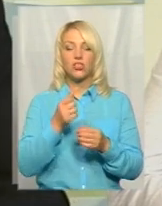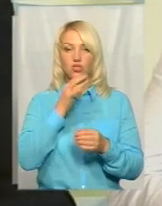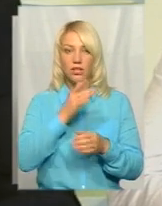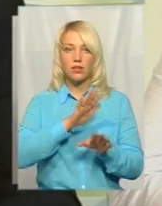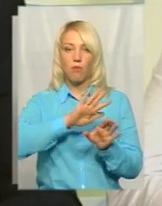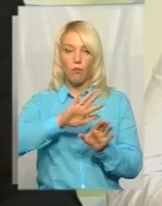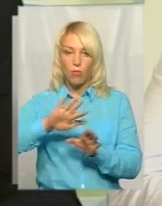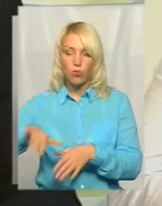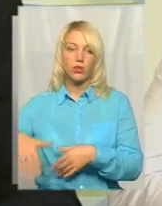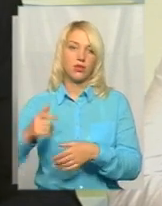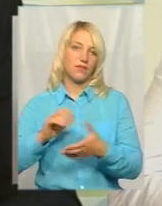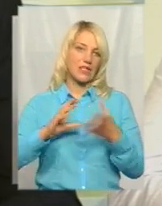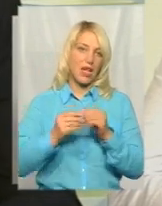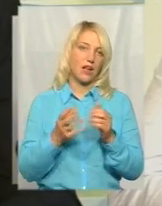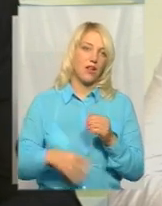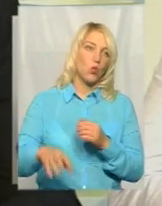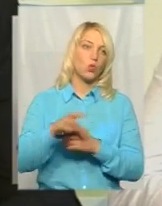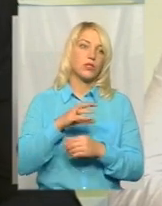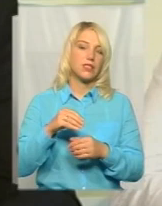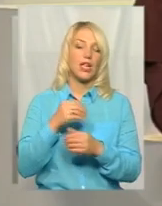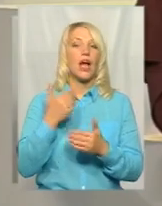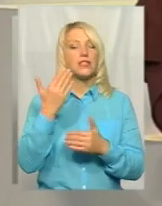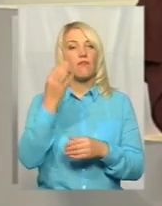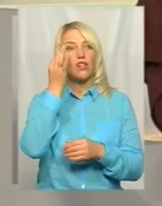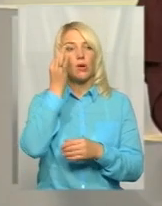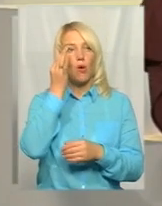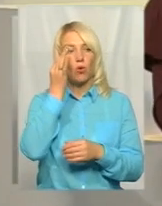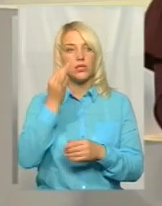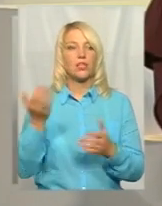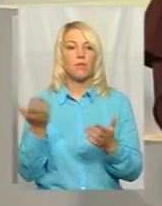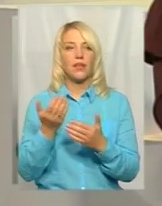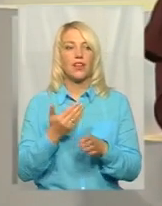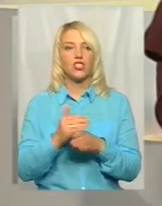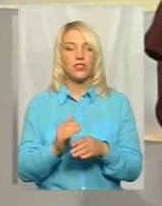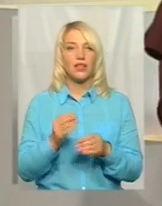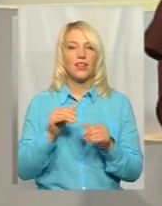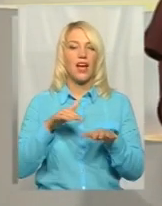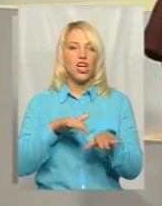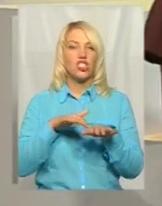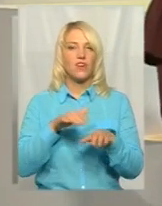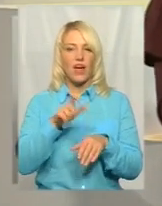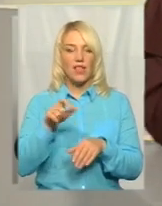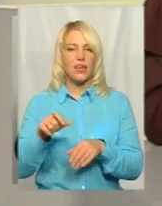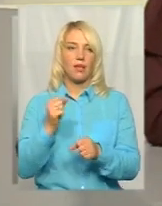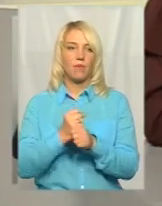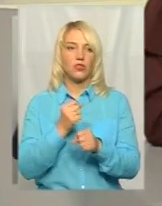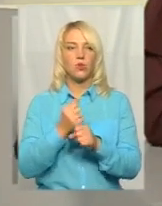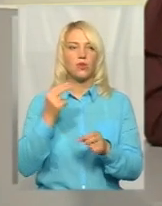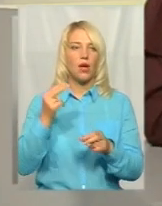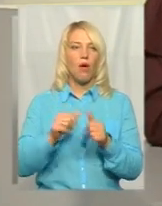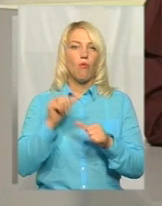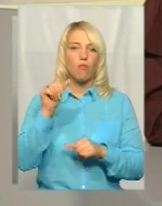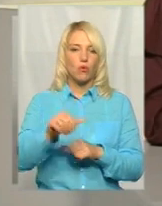взагалі всі. Ну, це просто а от за вашими оцінками, яка частина швейників на сьогодні працює поза легальним